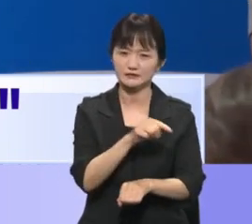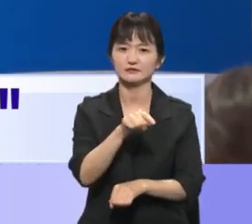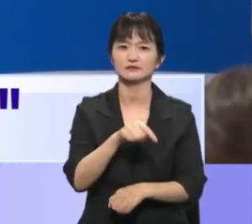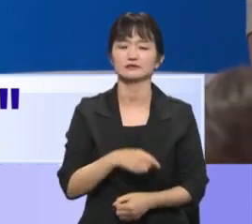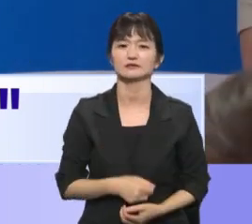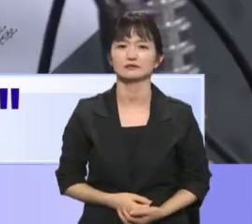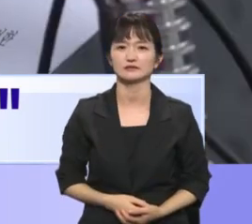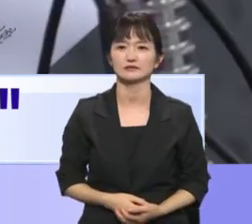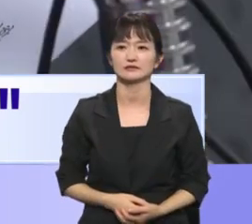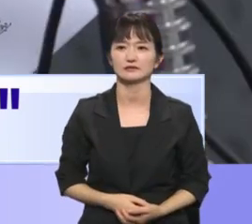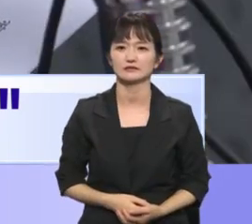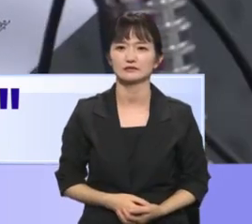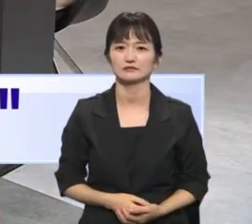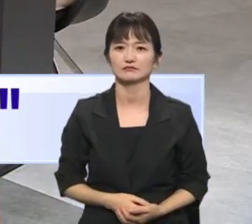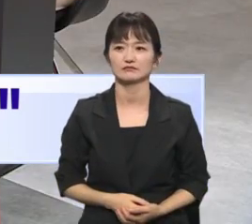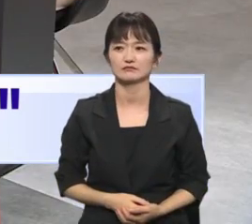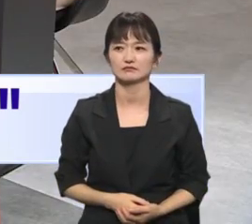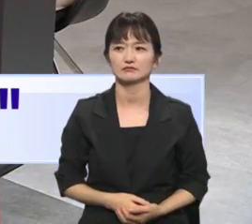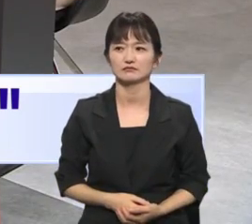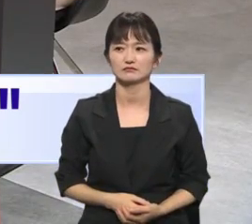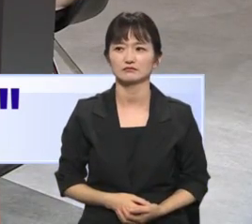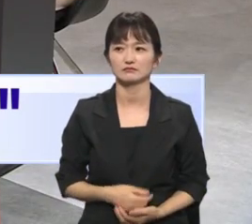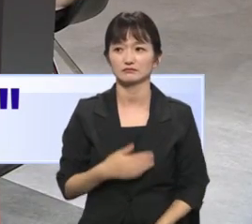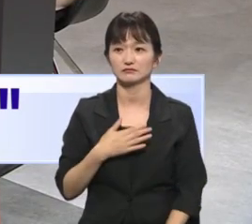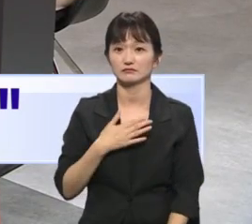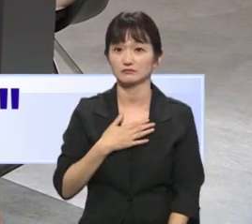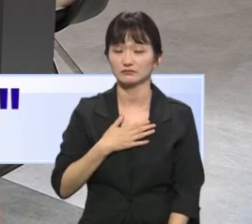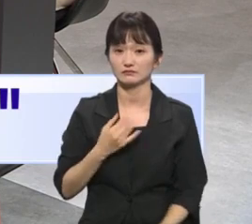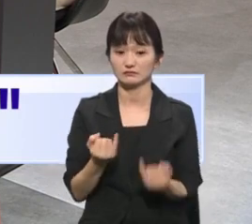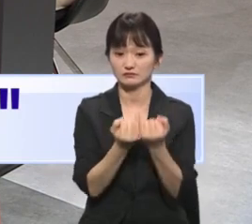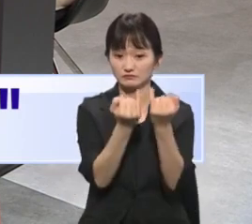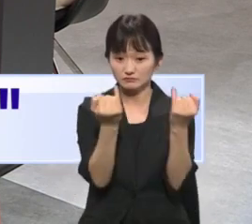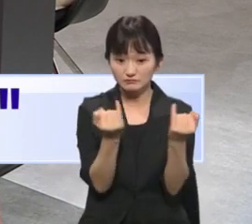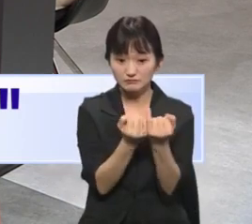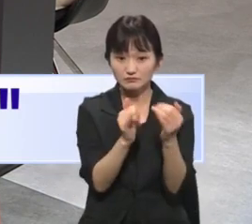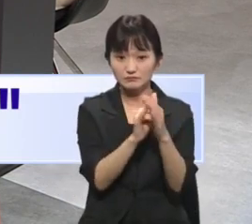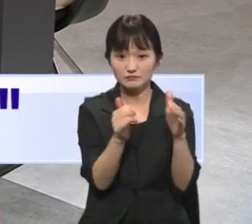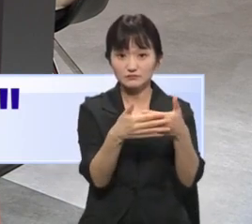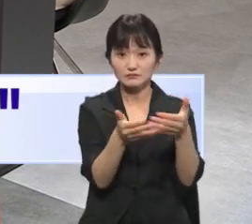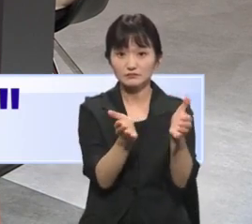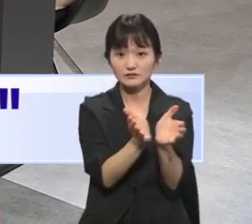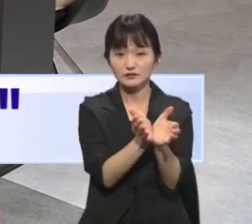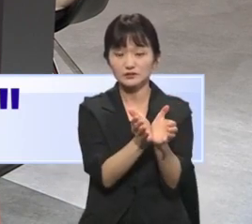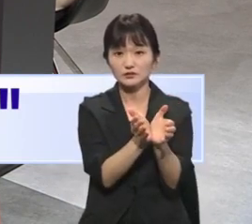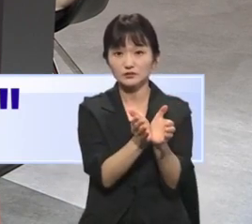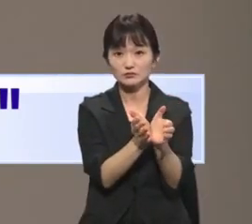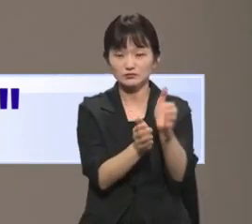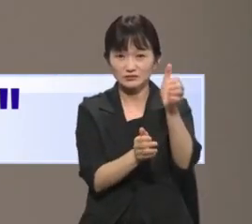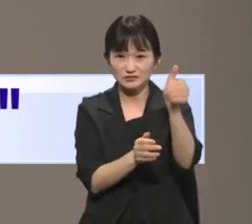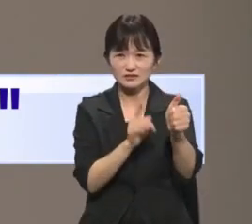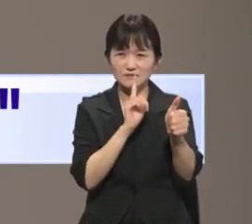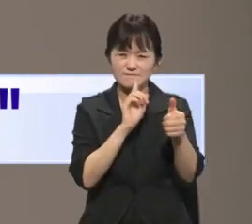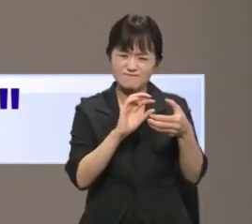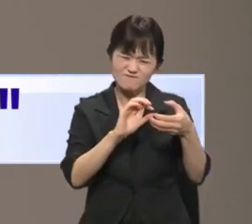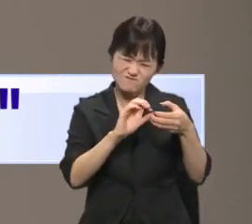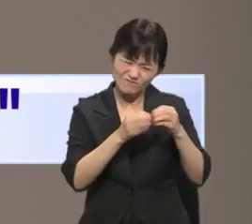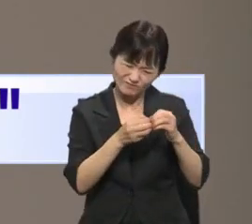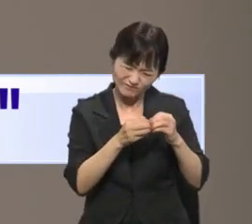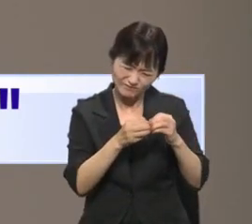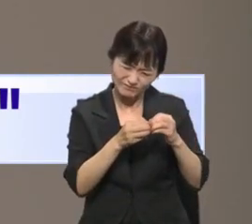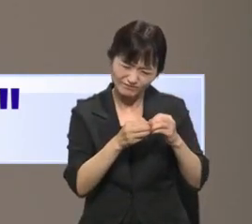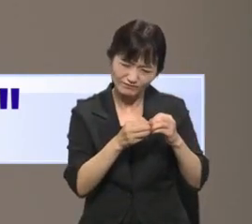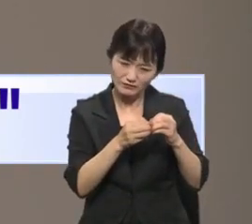생각합니다네 그리고 근데 저는 여가부장관의 망언 퍼레이드가 너무 정입 가경이다라는